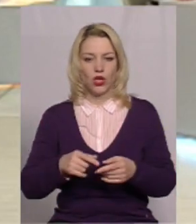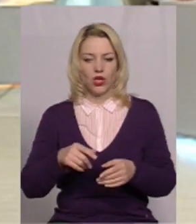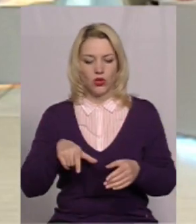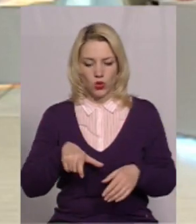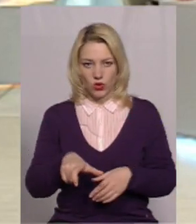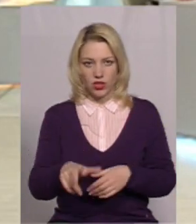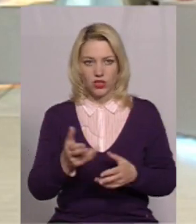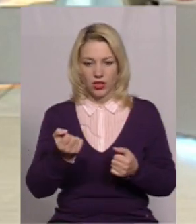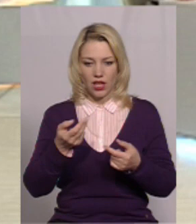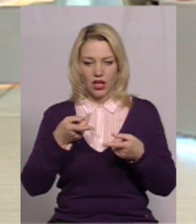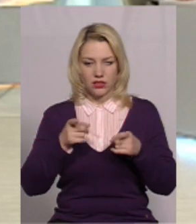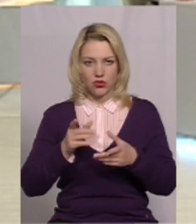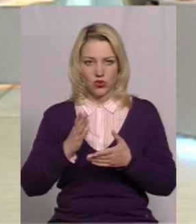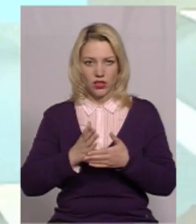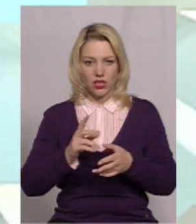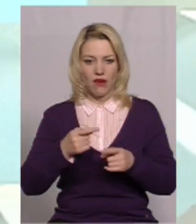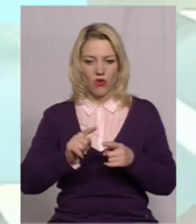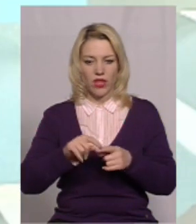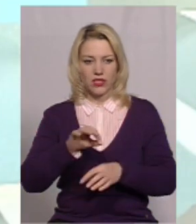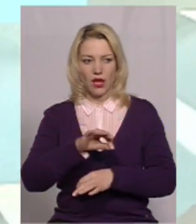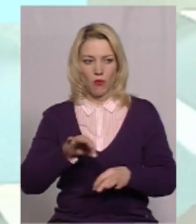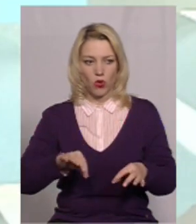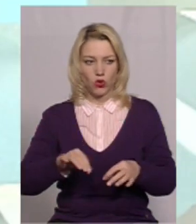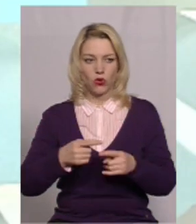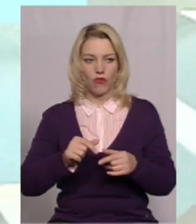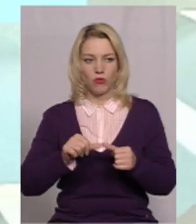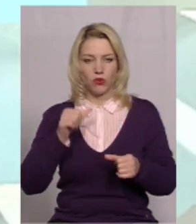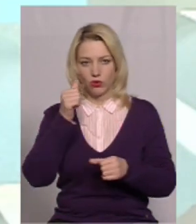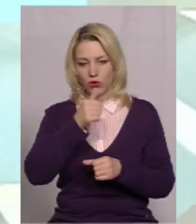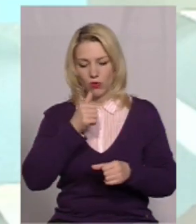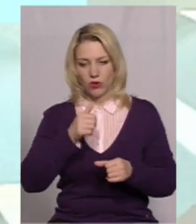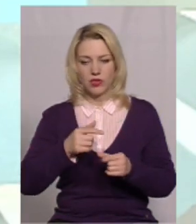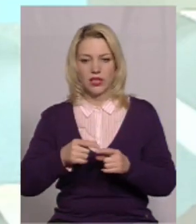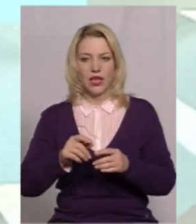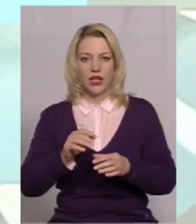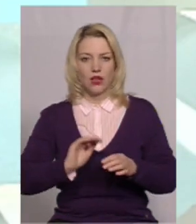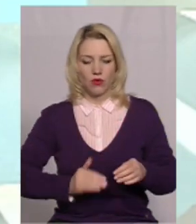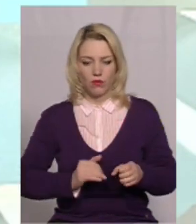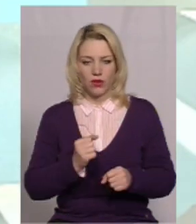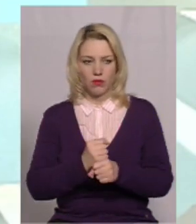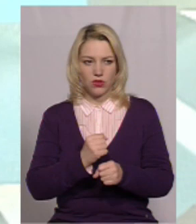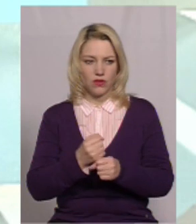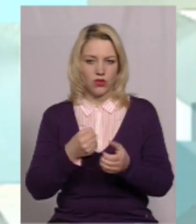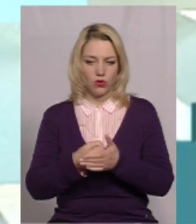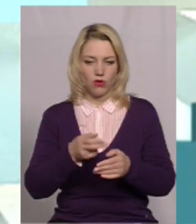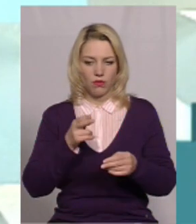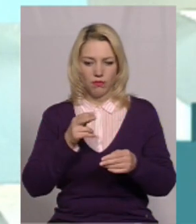дійсно, вона є запроектована. Минулого року підрядник працював до пізньої осені, майже аж до